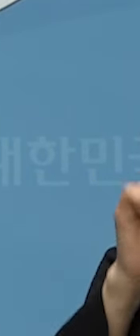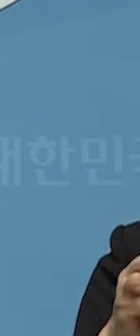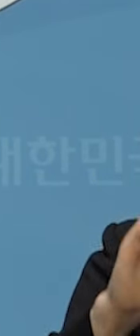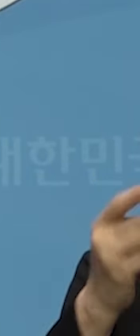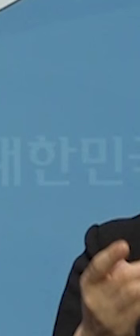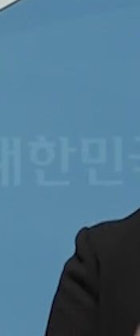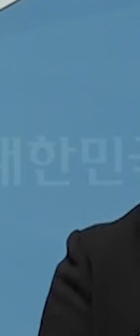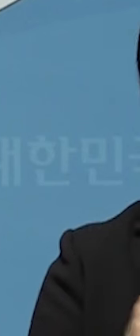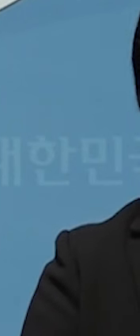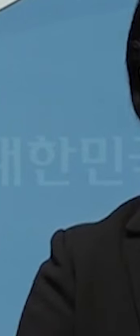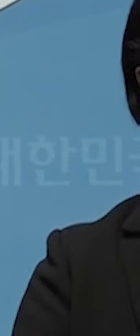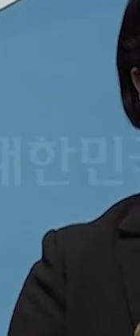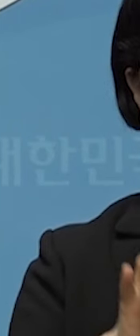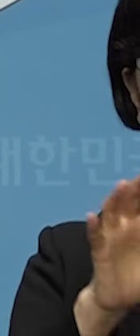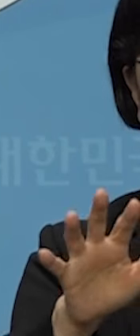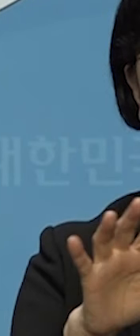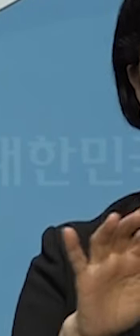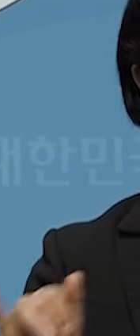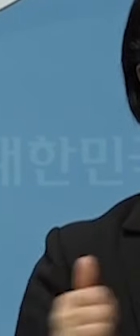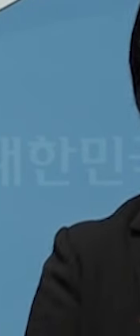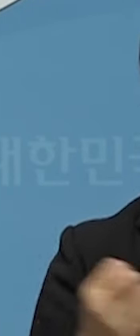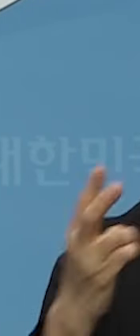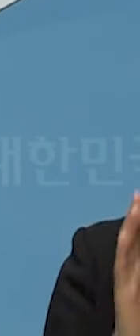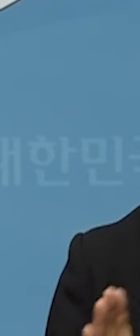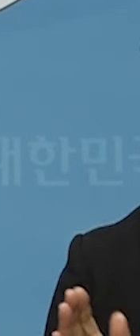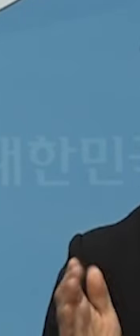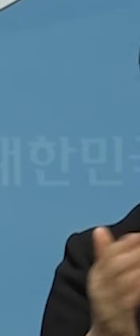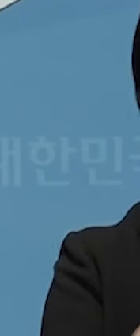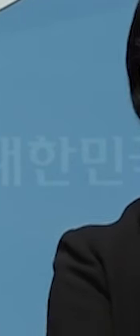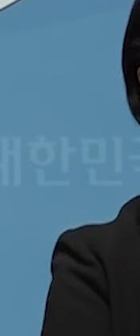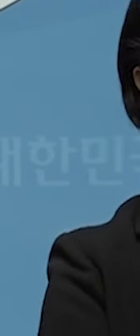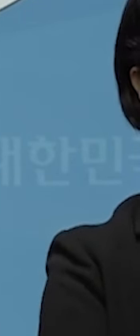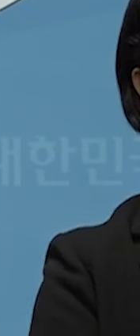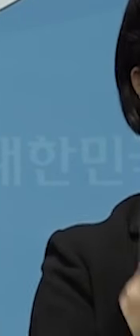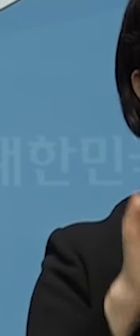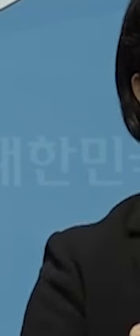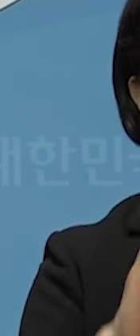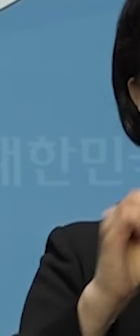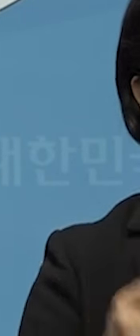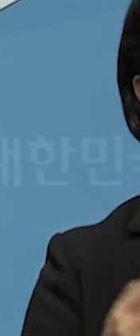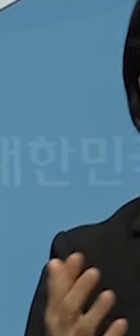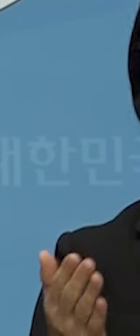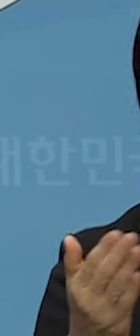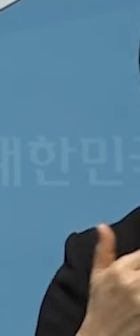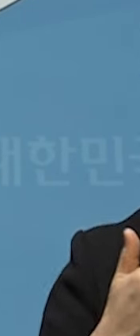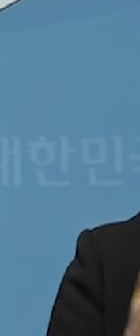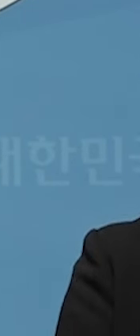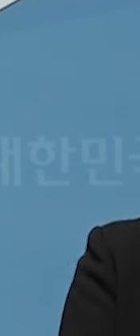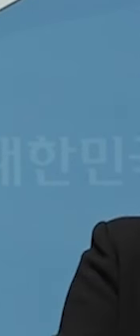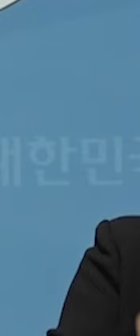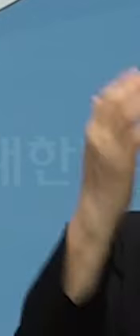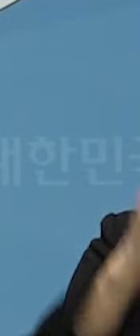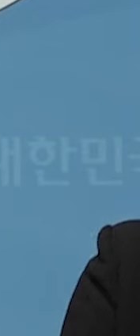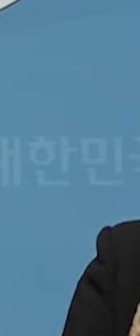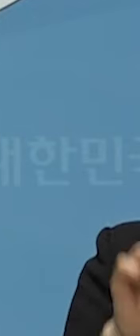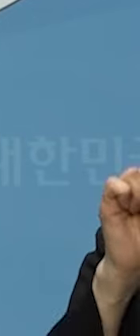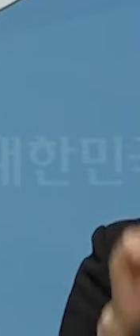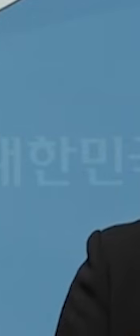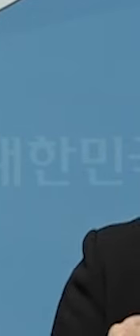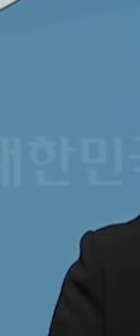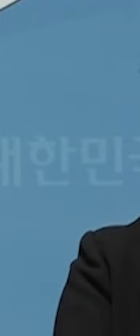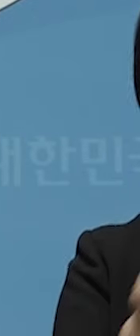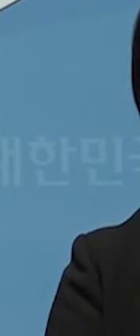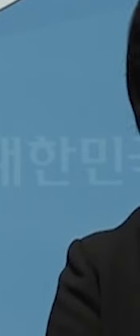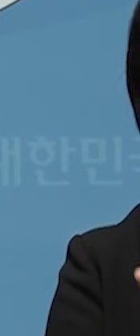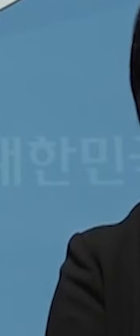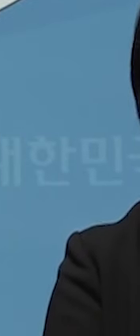토토로 유입되는 이용자들을 다시 정식 스포츠 토토로 들어오게 만들어 우리나라 스포츠 산업의